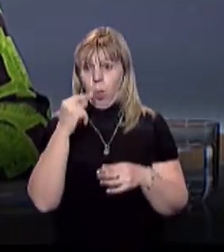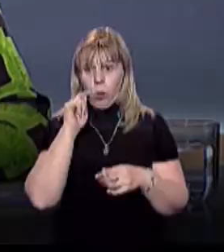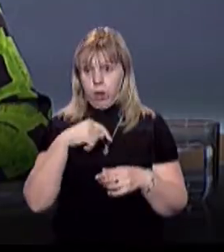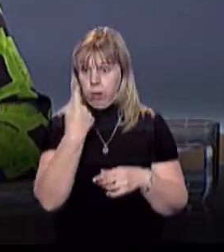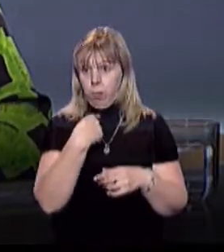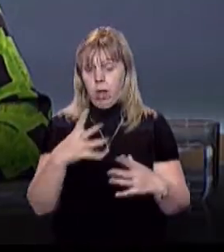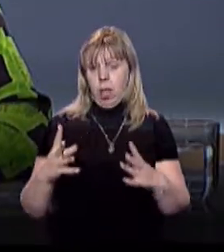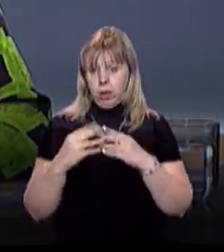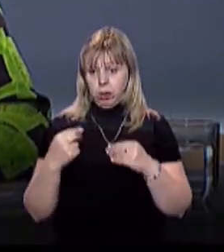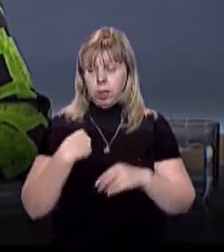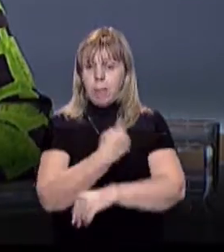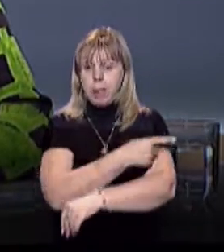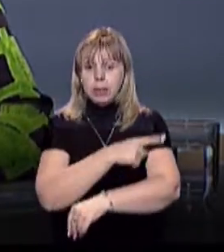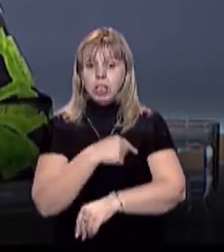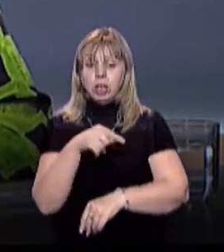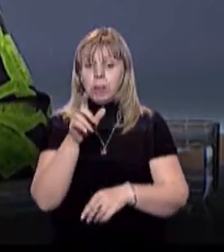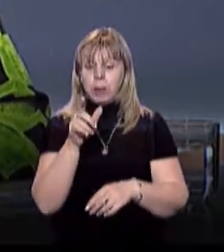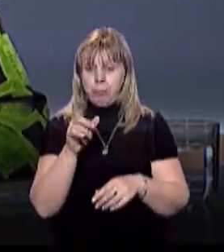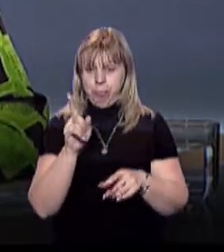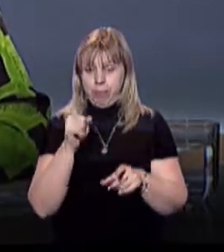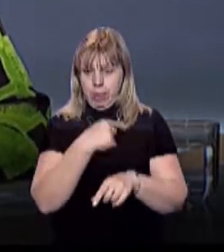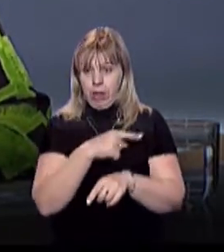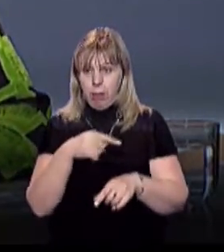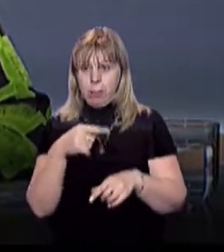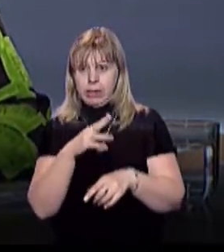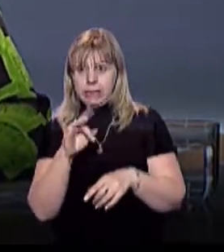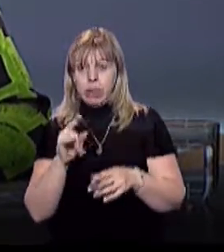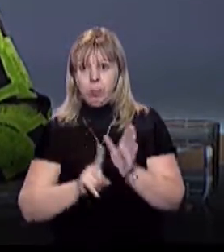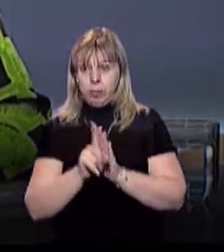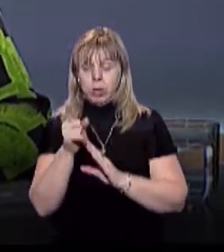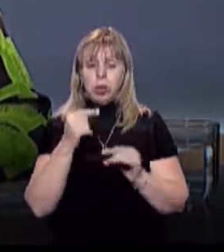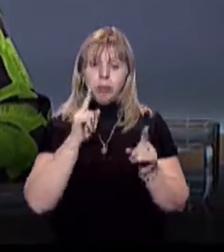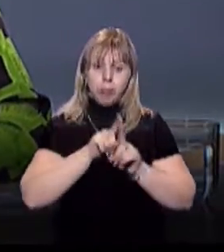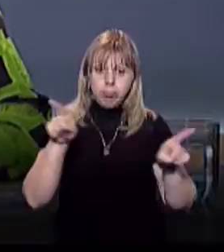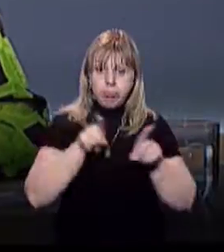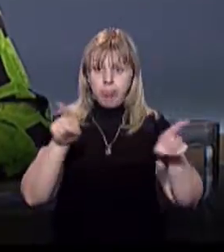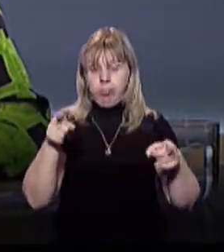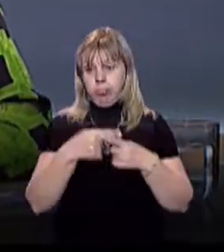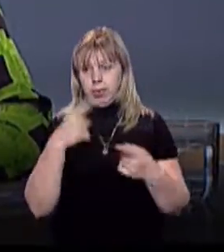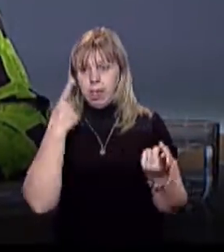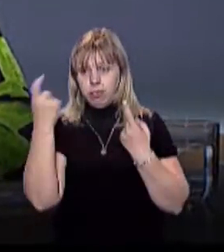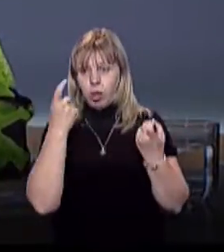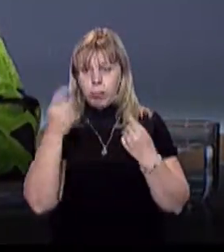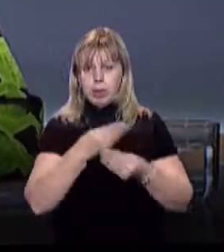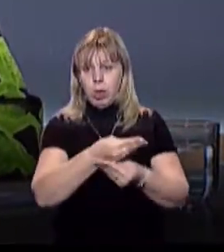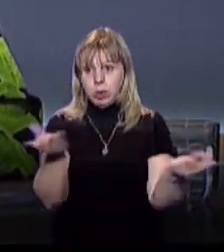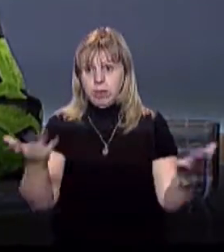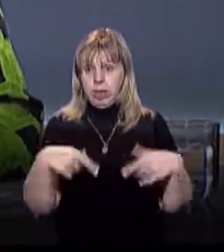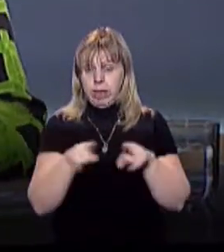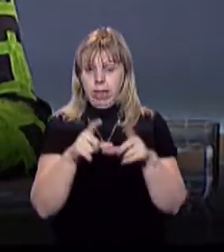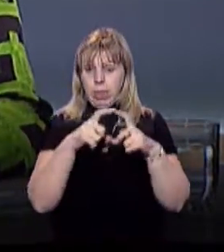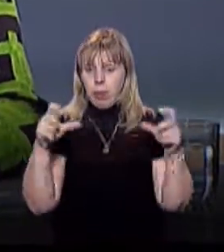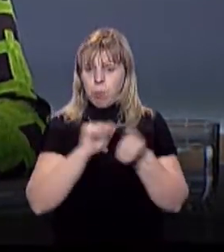І разом із нашими медичними сестричками долучилися до того, щоб хоча б розповсюджувати цю інформацію, давати ці